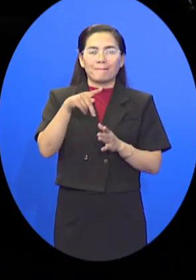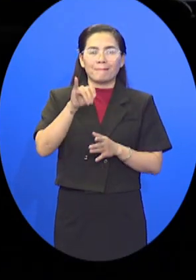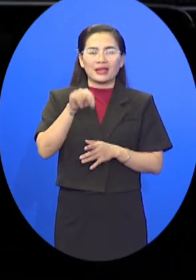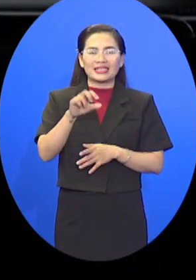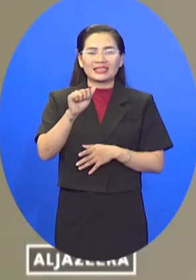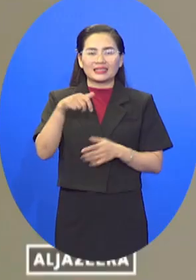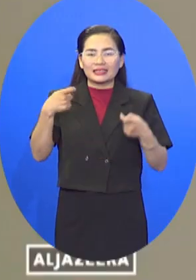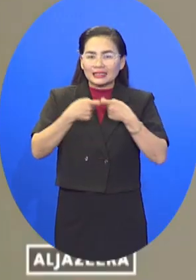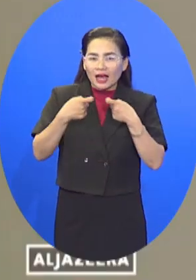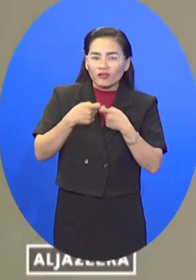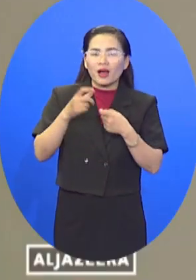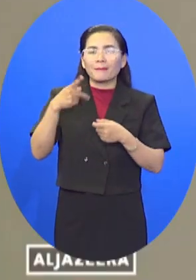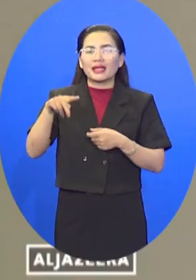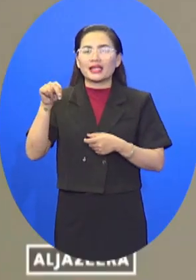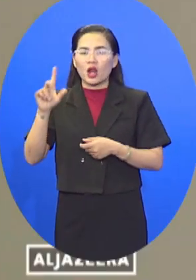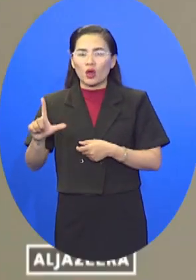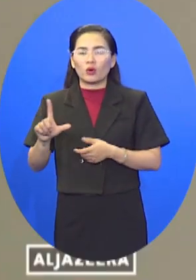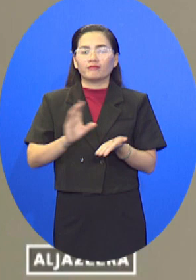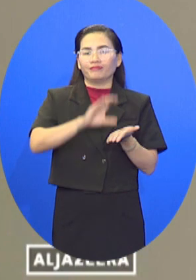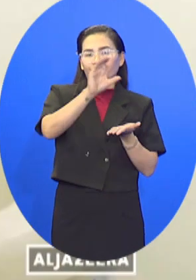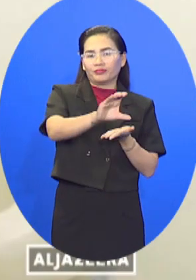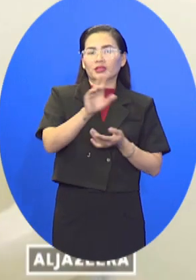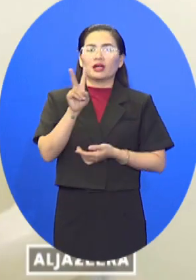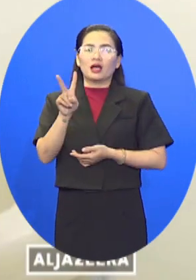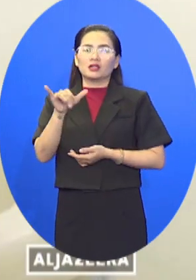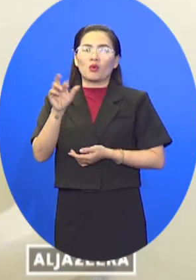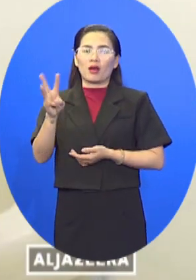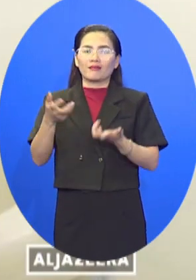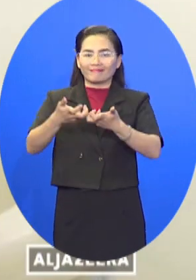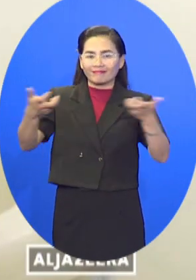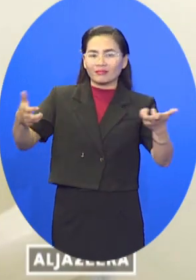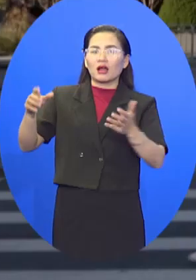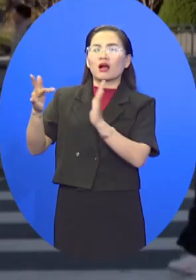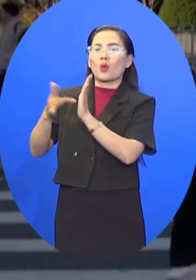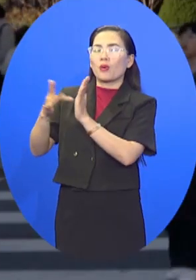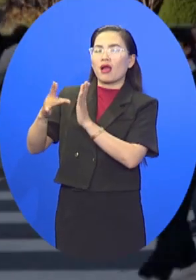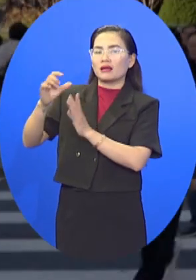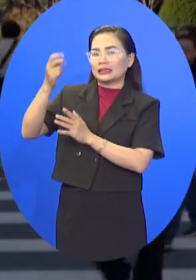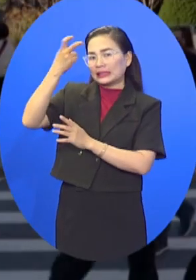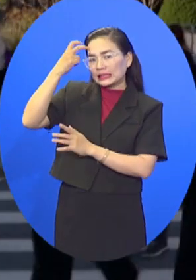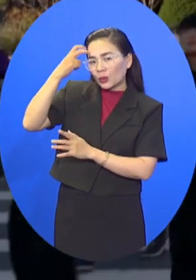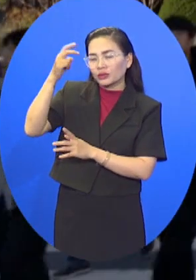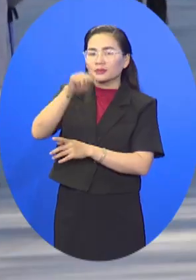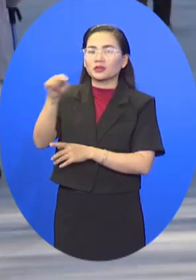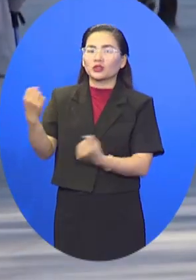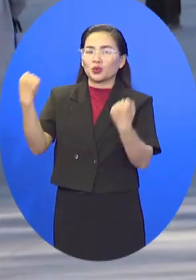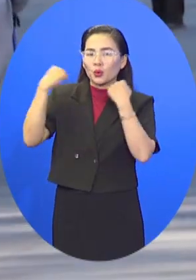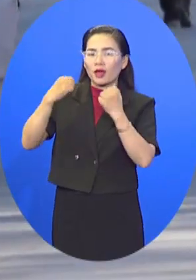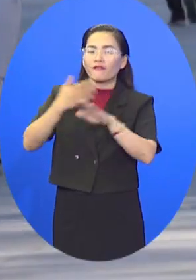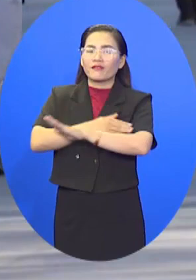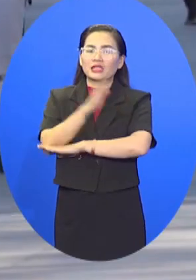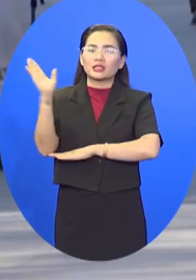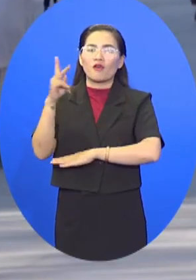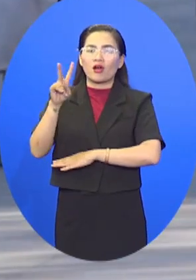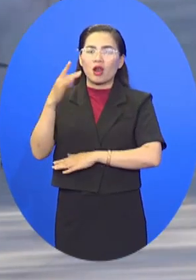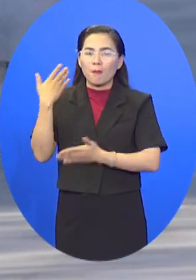và pin nhiên liệu khoảng ngân sách lớn thứ hai 263 tỷ w dành cho công nghệ sinh học trong chăm sóc sức khỏe phát triển vật liệu mới